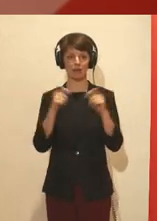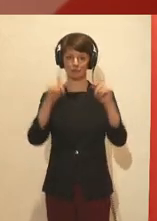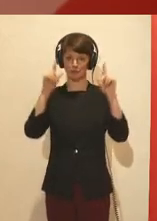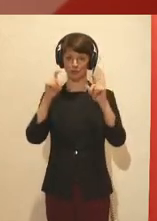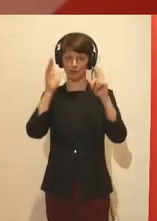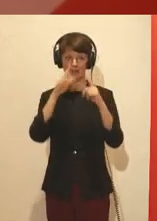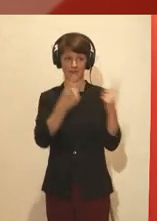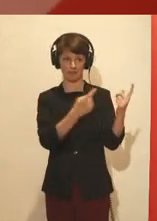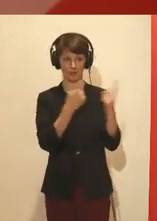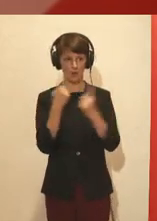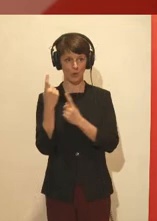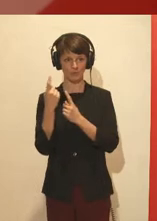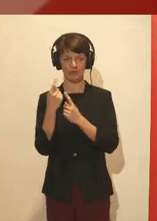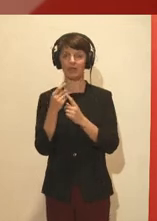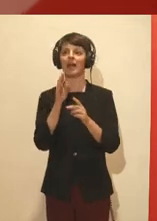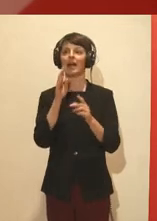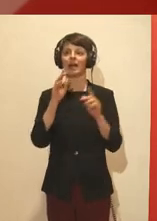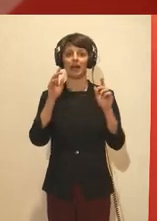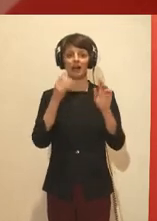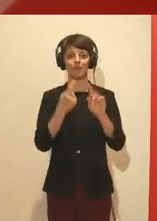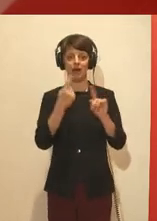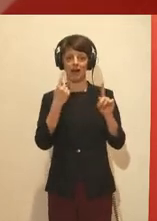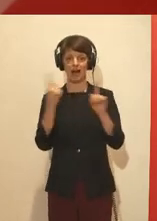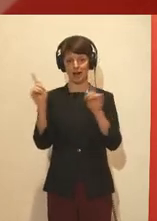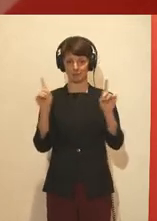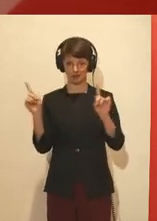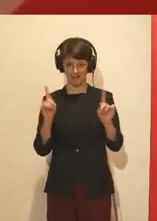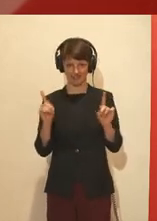dürfen in weit genug um abstand